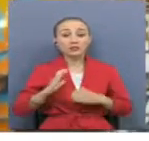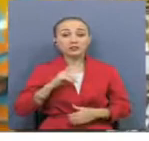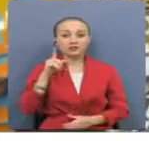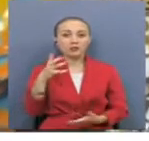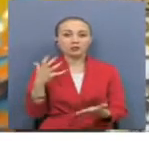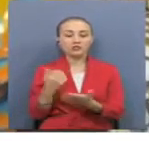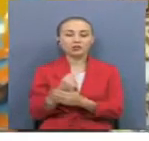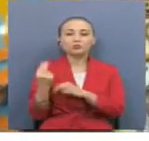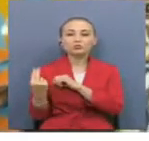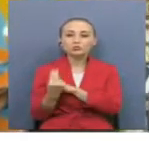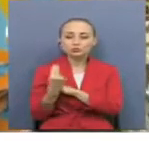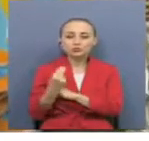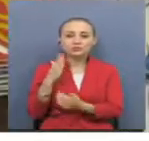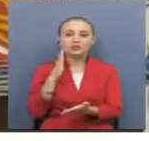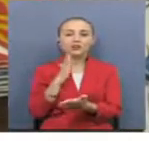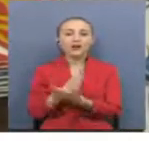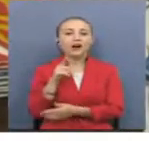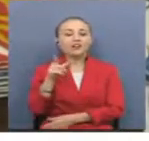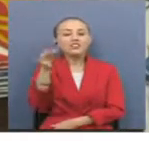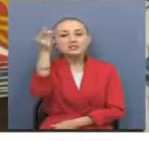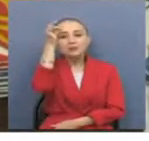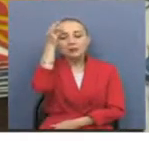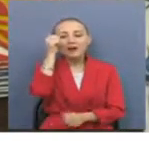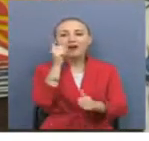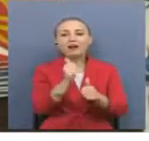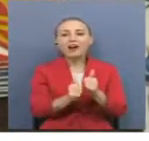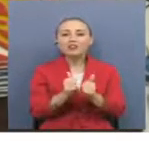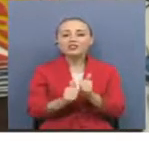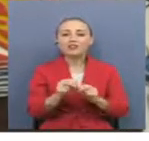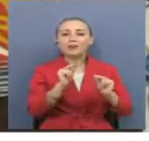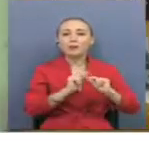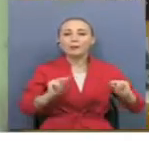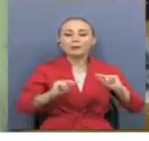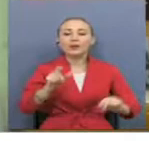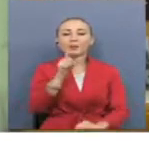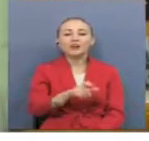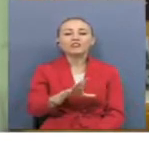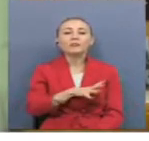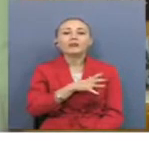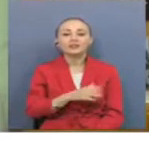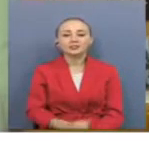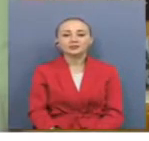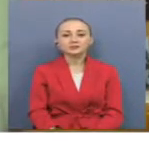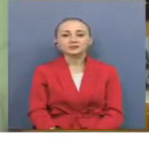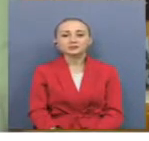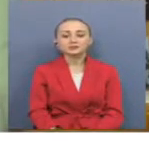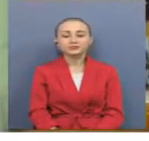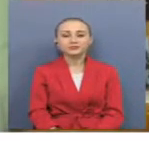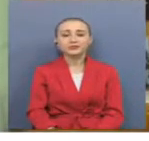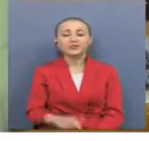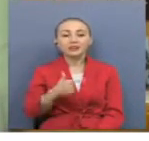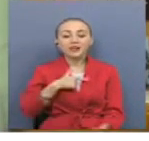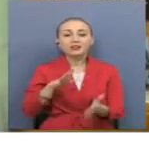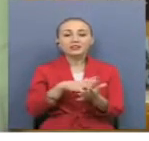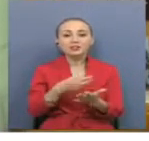өзінің жолын табуға тәлімгерлері сеп болған. Суретші оқытушыларын жылулықпен еске алады. Учителяйте. Я их до сих